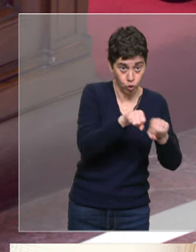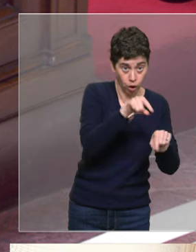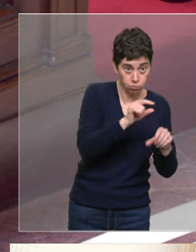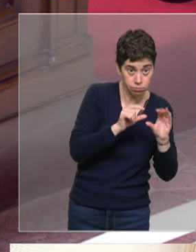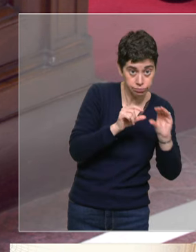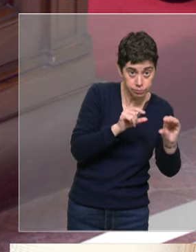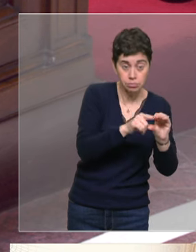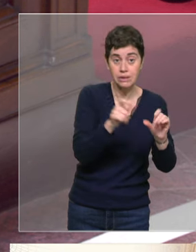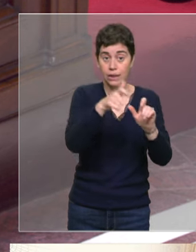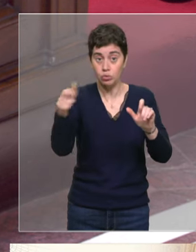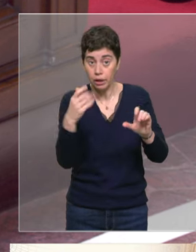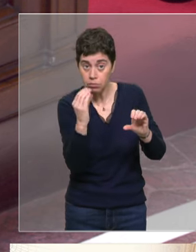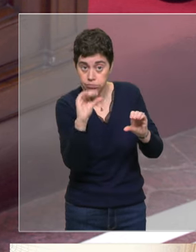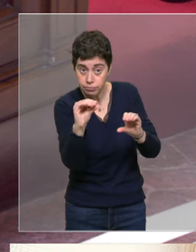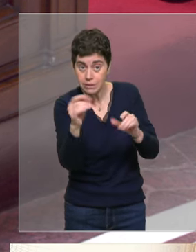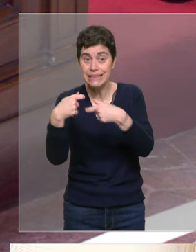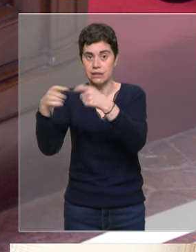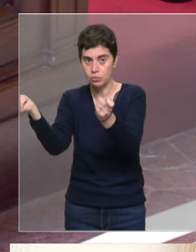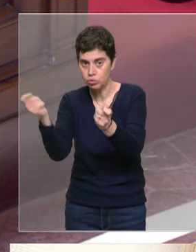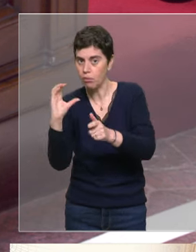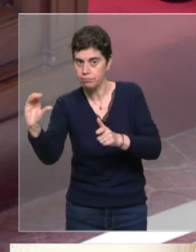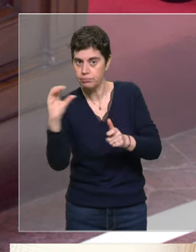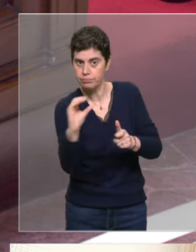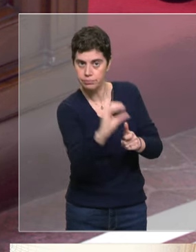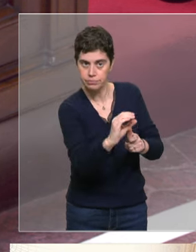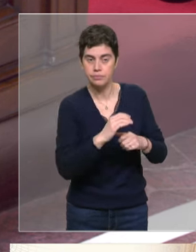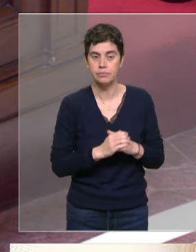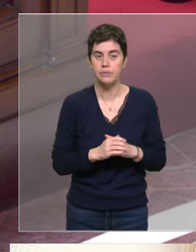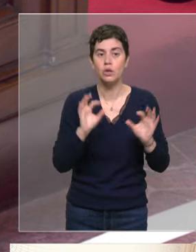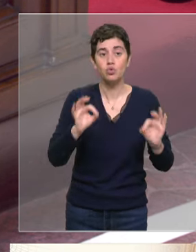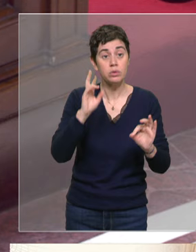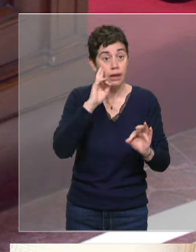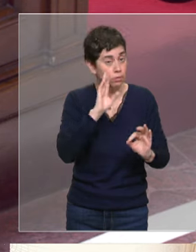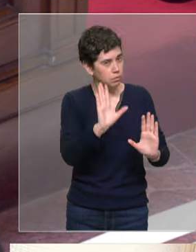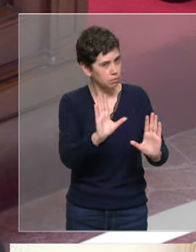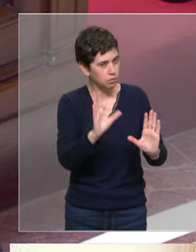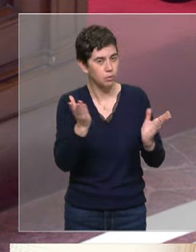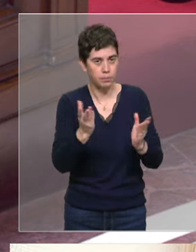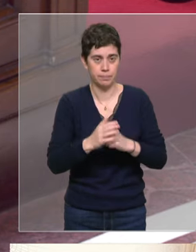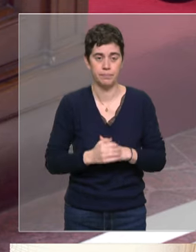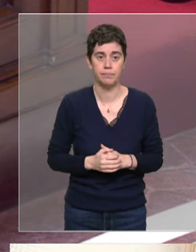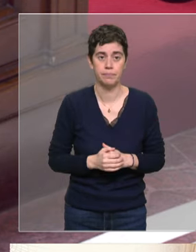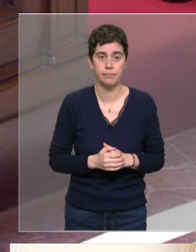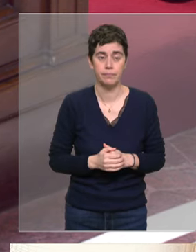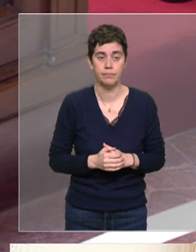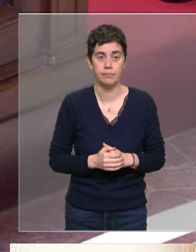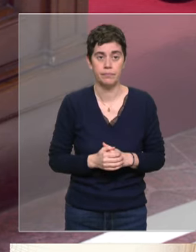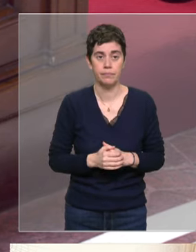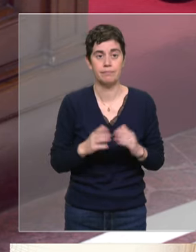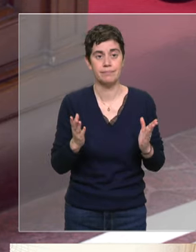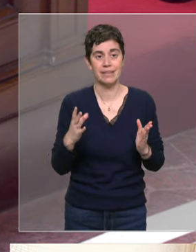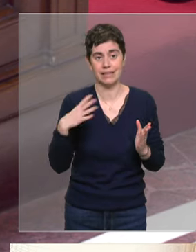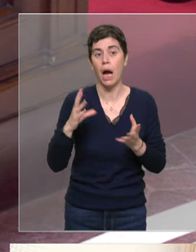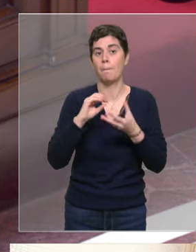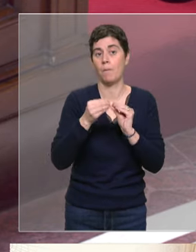les industriels et les distributeurs. Alors vous avez raison, Madame Couturier, il y a encore un problème